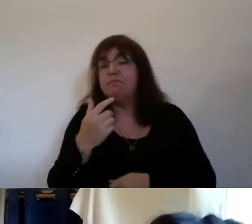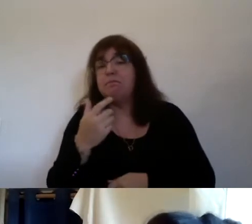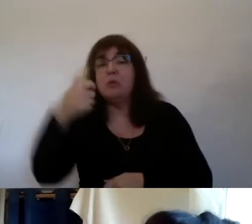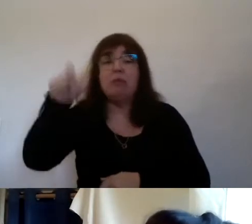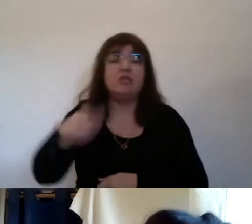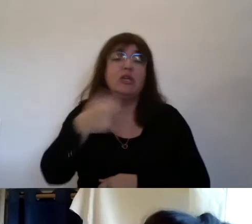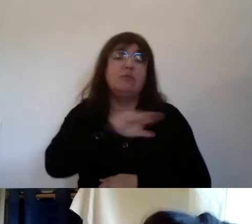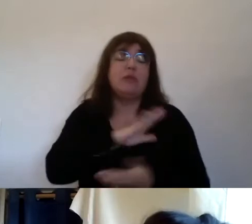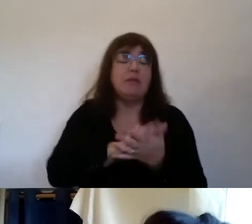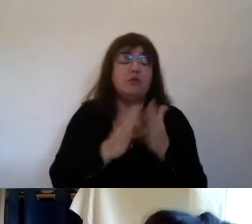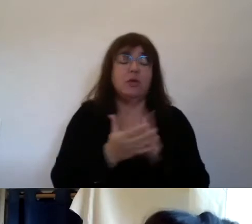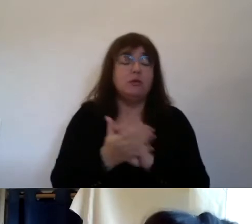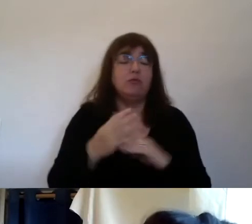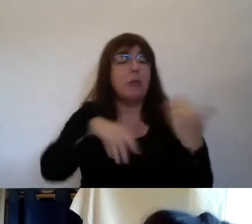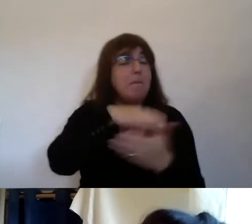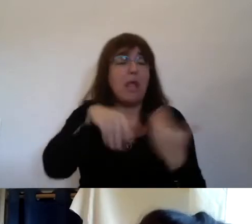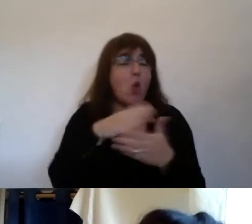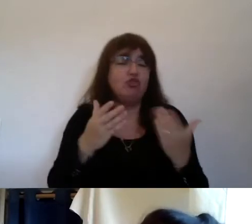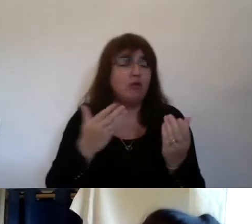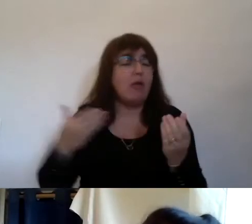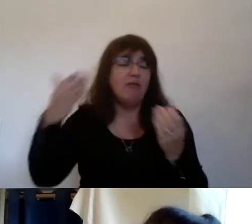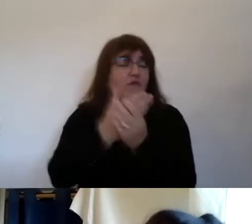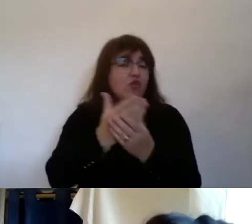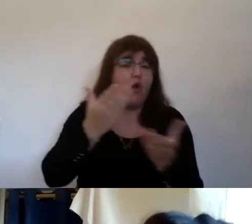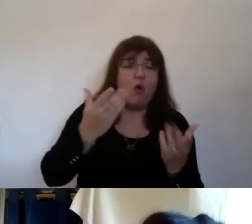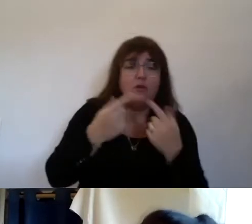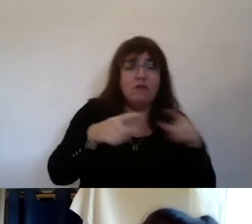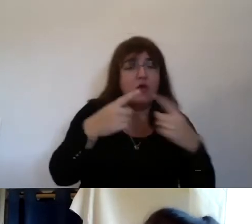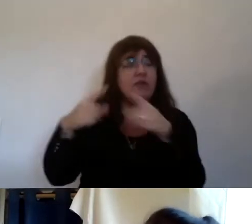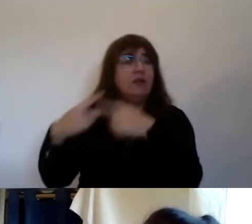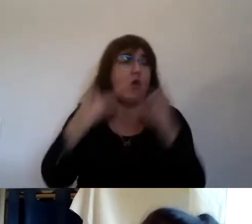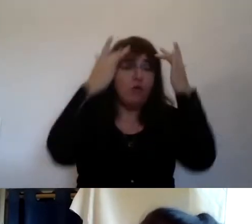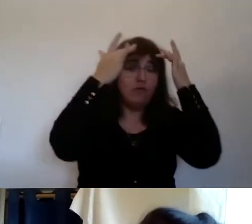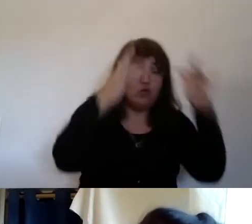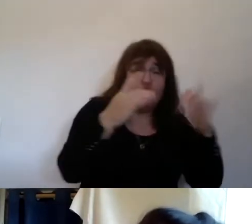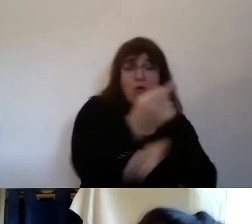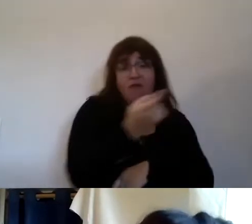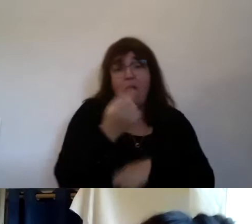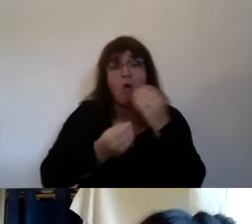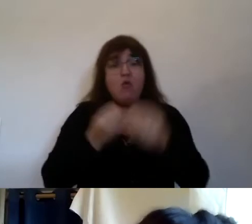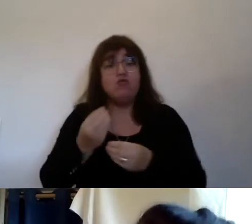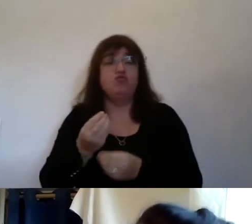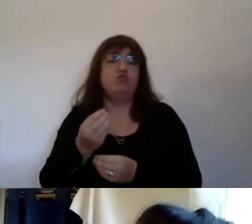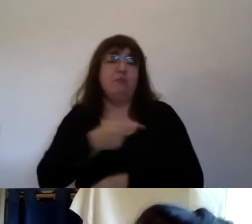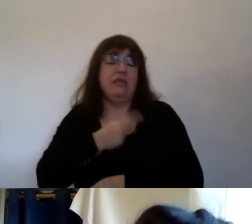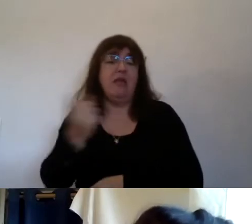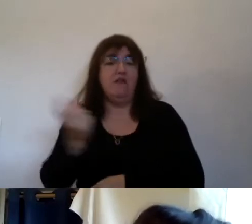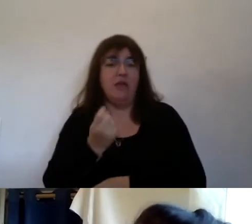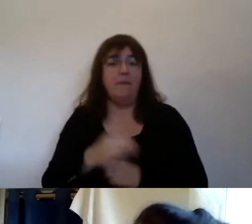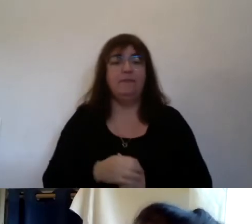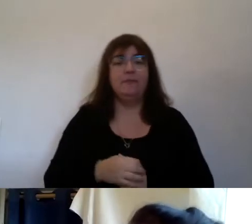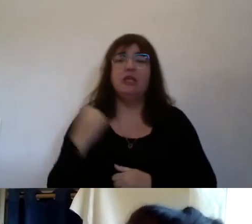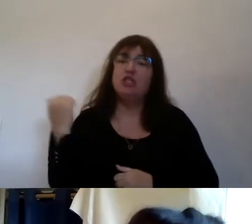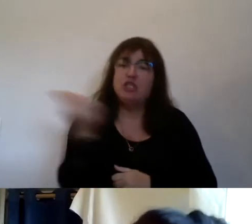mix d'intervenants des milieux culturels et médicaux qui vont donc pouvoir prendre la parole l'un après l'autre